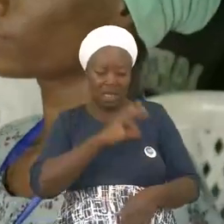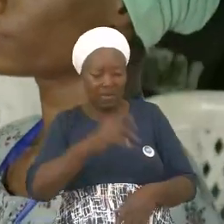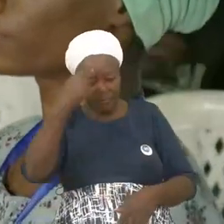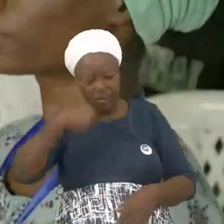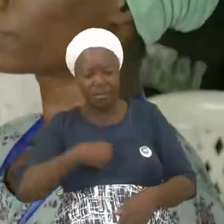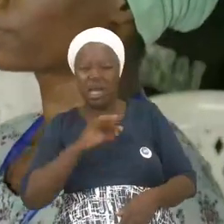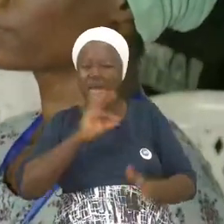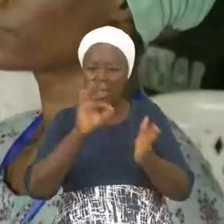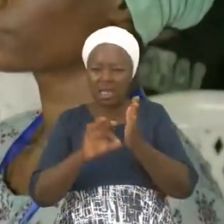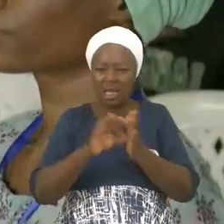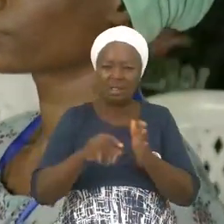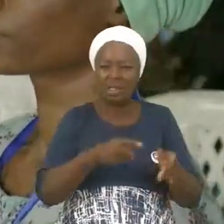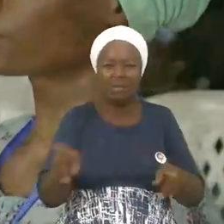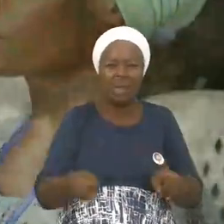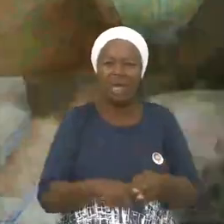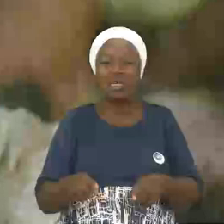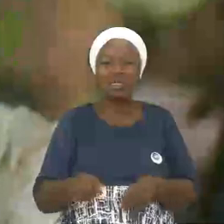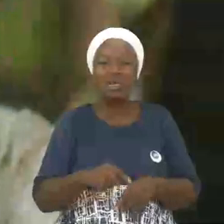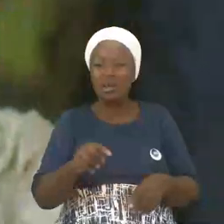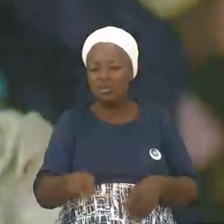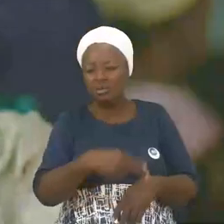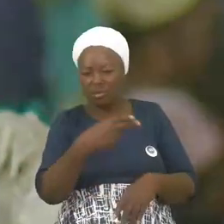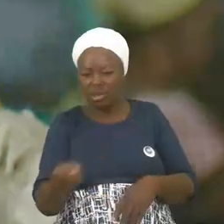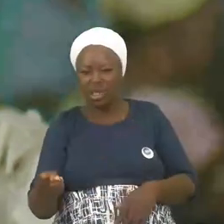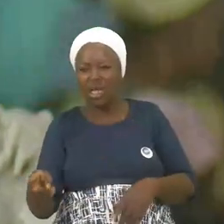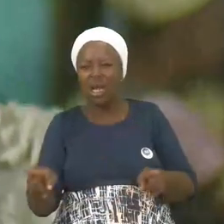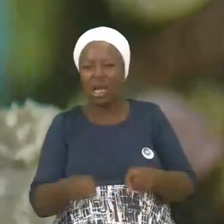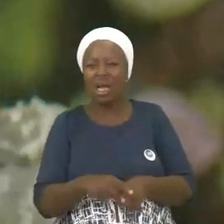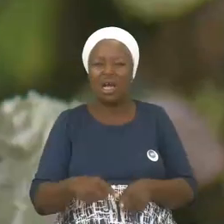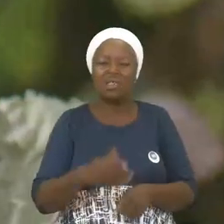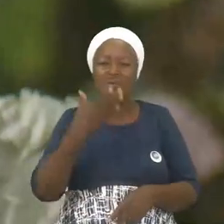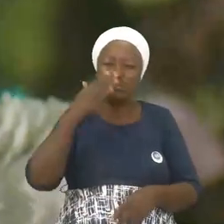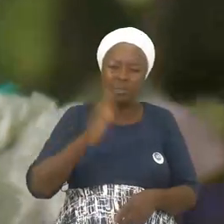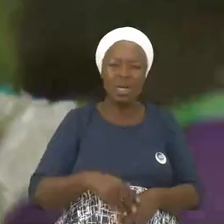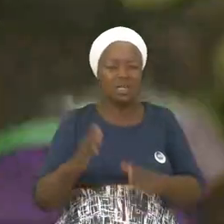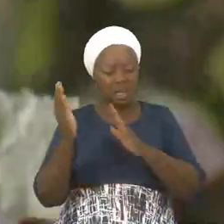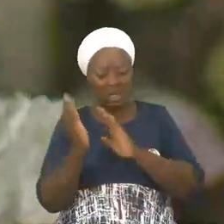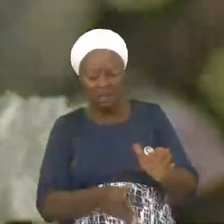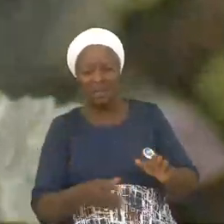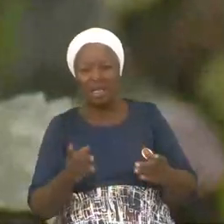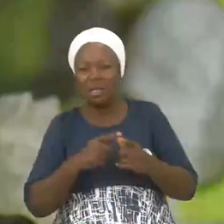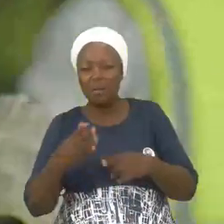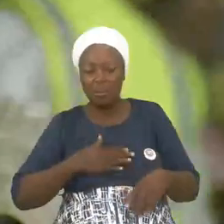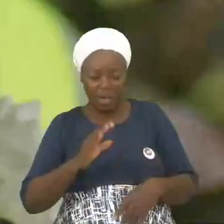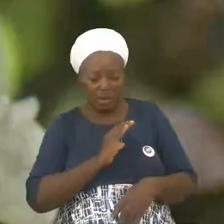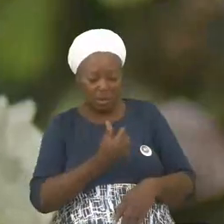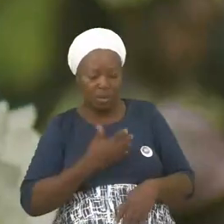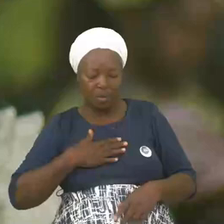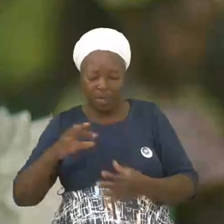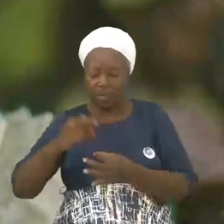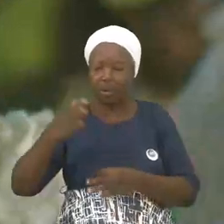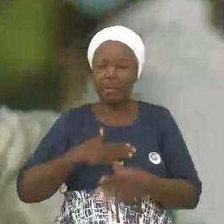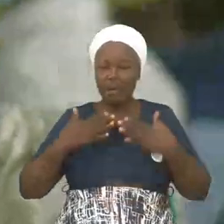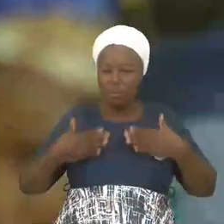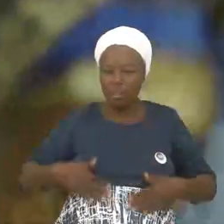j'ai abandonnées. Toutes ces choses qui étaient pour des gains pour moi, je les regarde comme de la boue et de